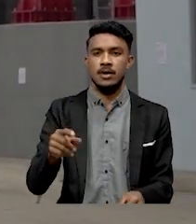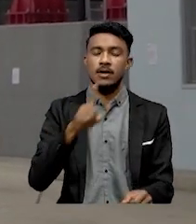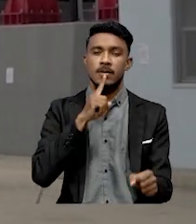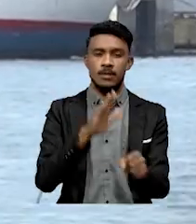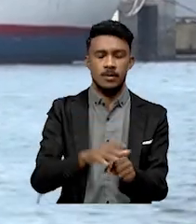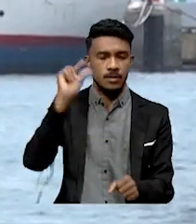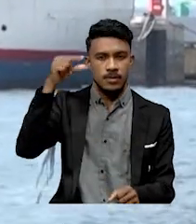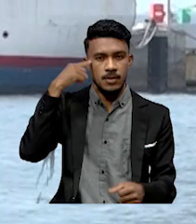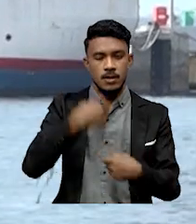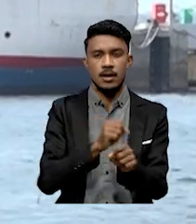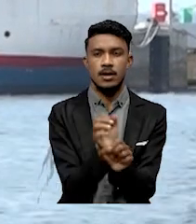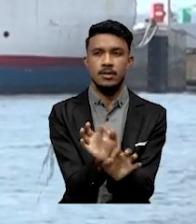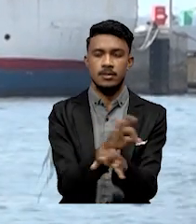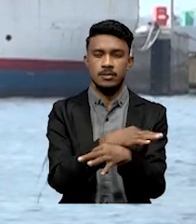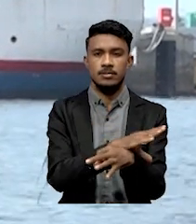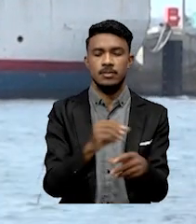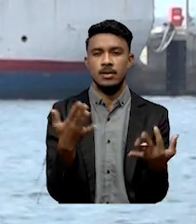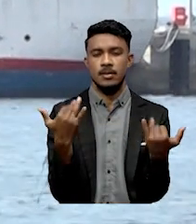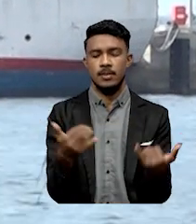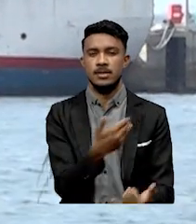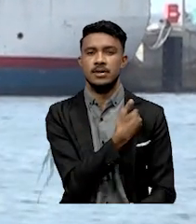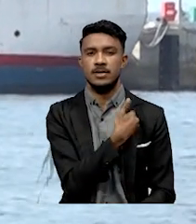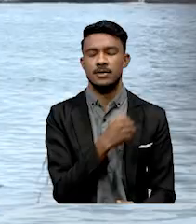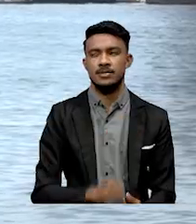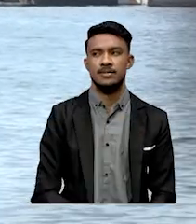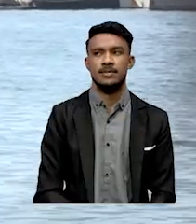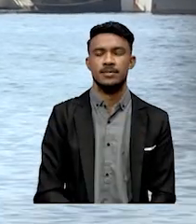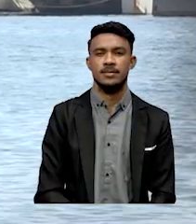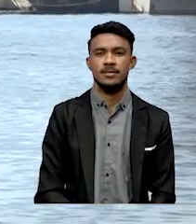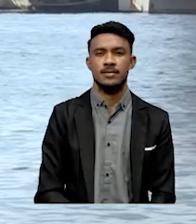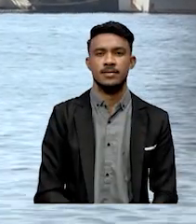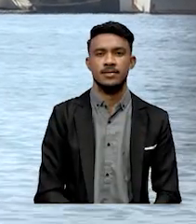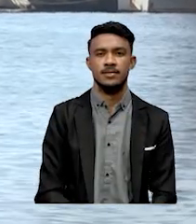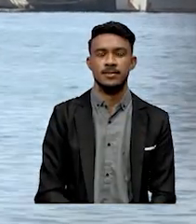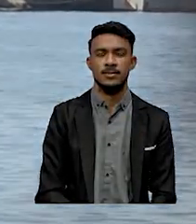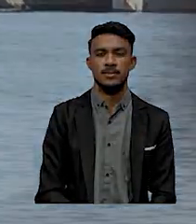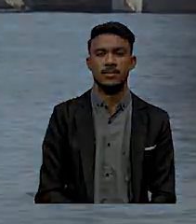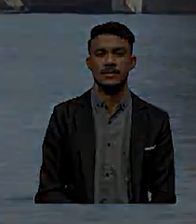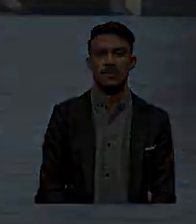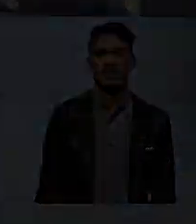sei bahalo manutensaun mebe realidade sidau. Fatima Pereira, Juvel da Costa, GMN.